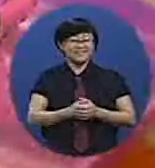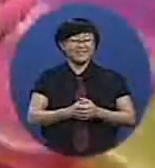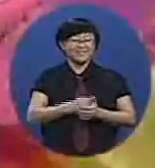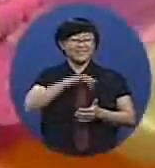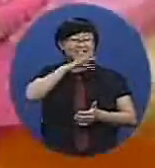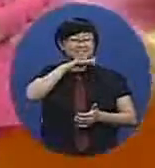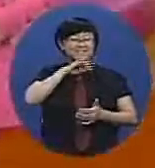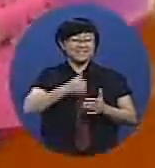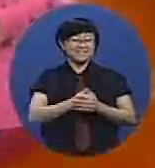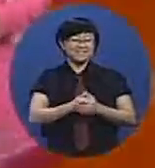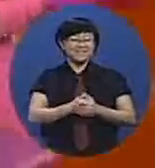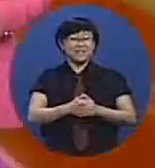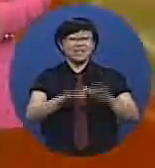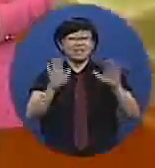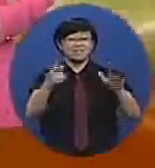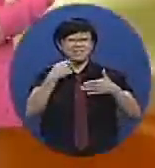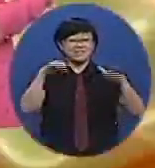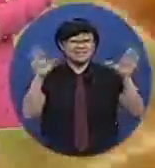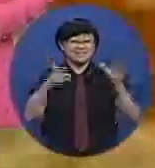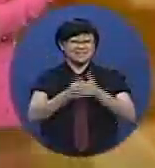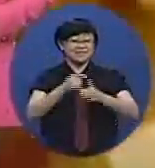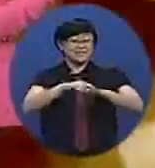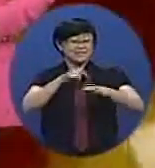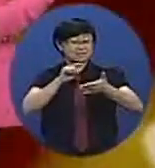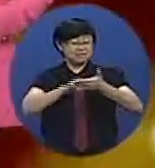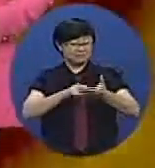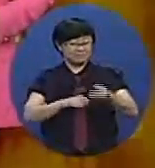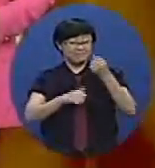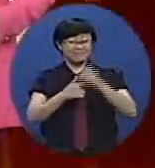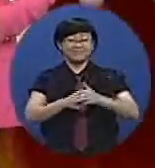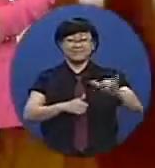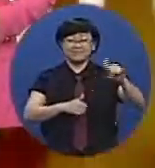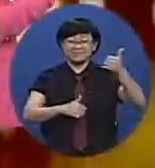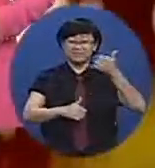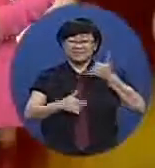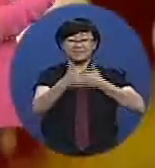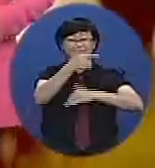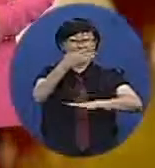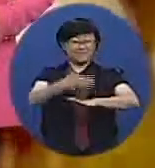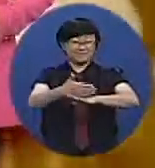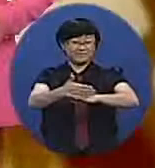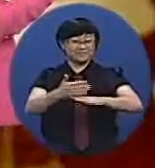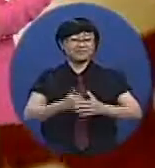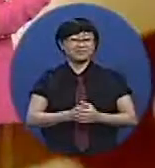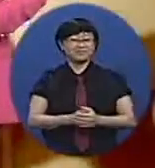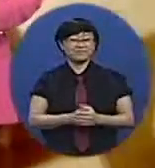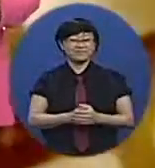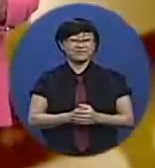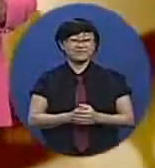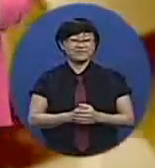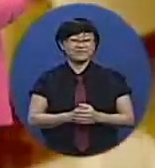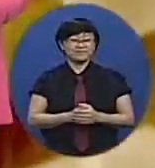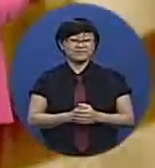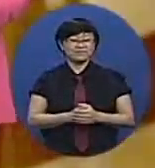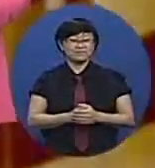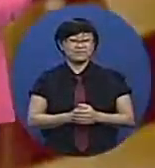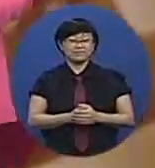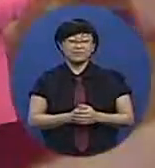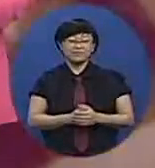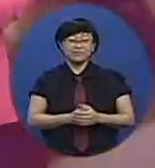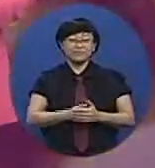이렇게 아주 천사 같은 네. 마음으로 함께해 주셔서 고맙습니다. 네. 네, 성남에는.